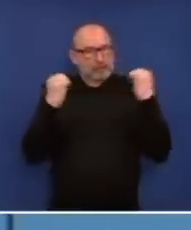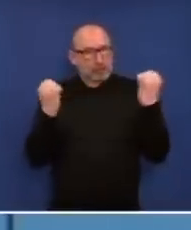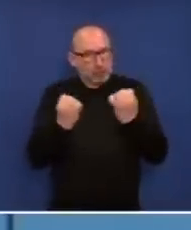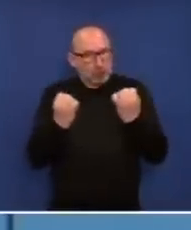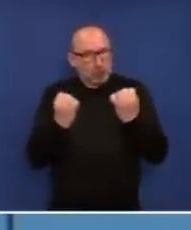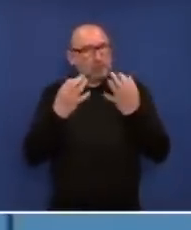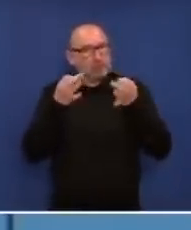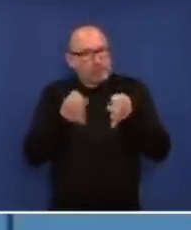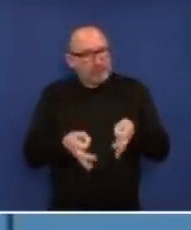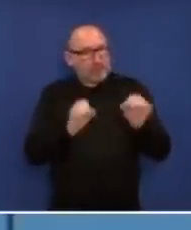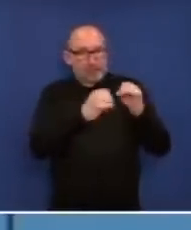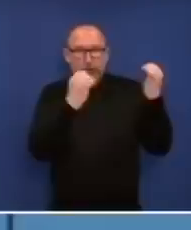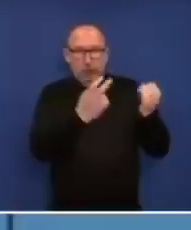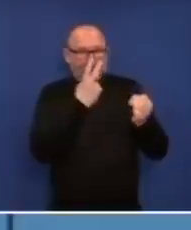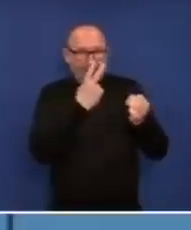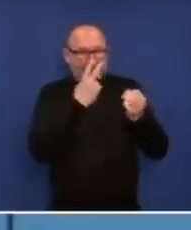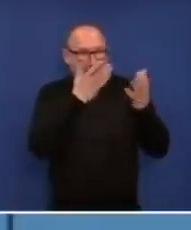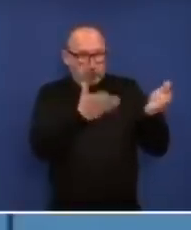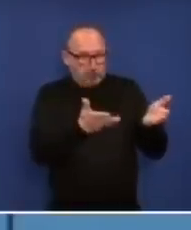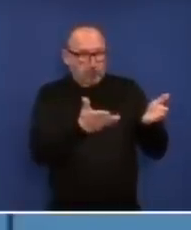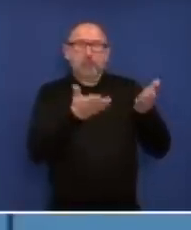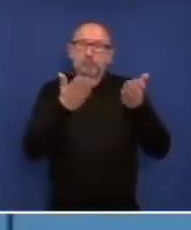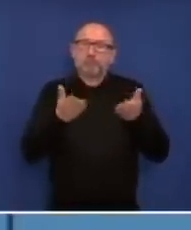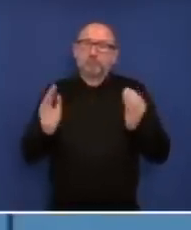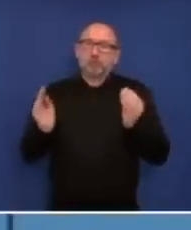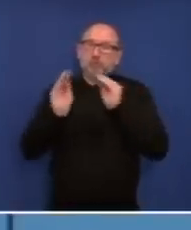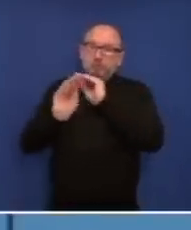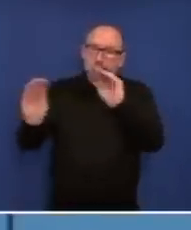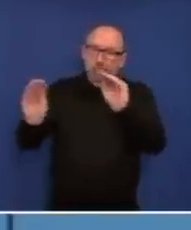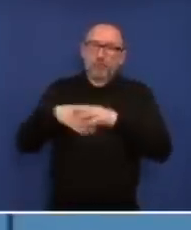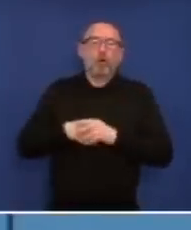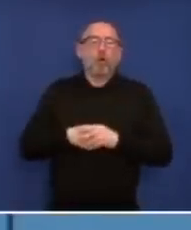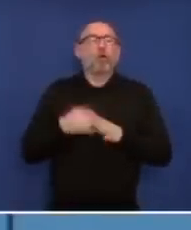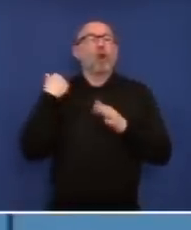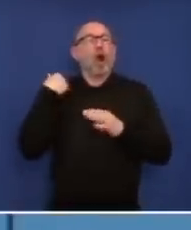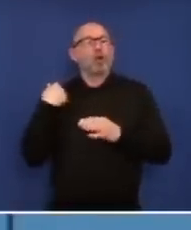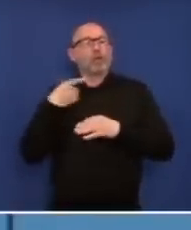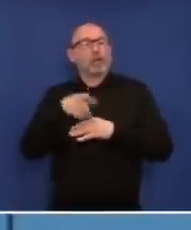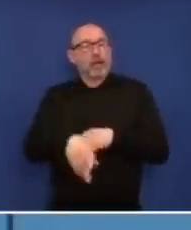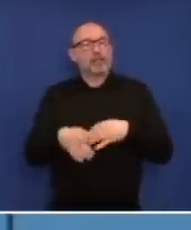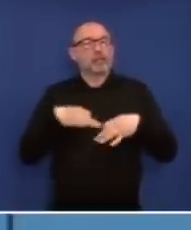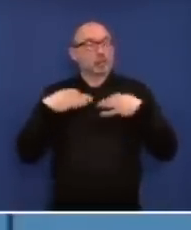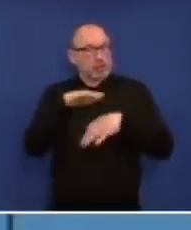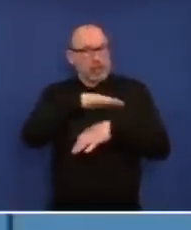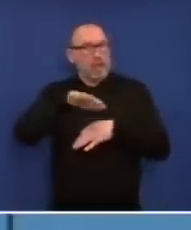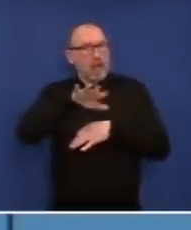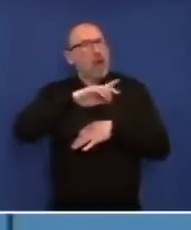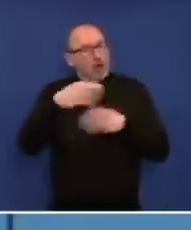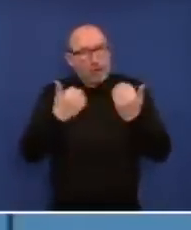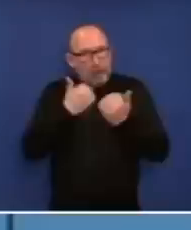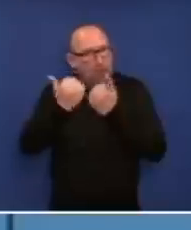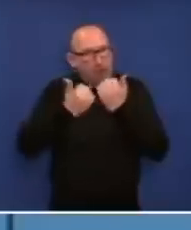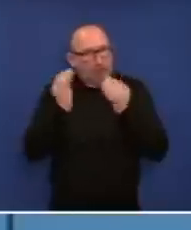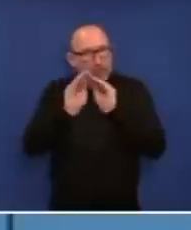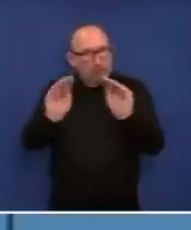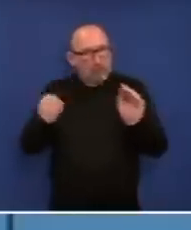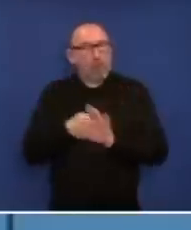auf den Intensivstationen und zur Auslastung des Gesundheitswesens berichtet und über